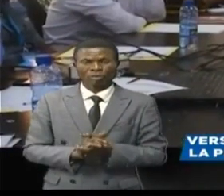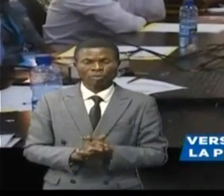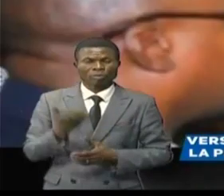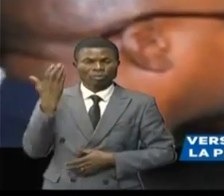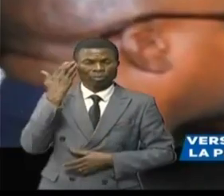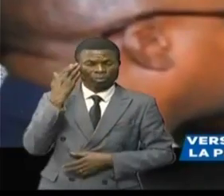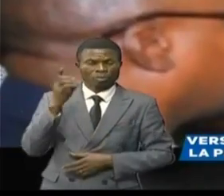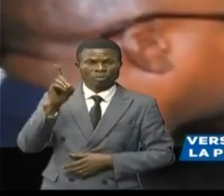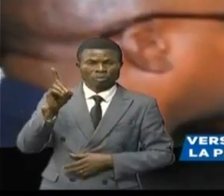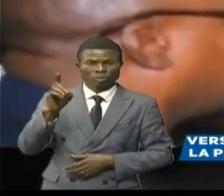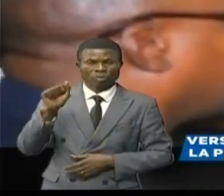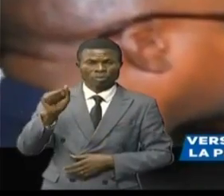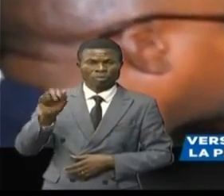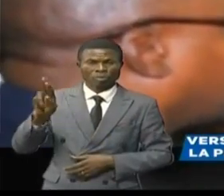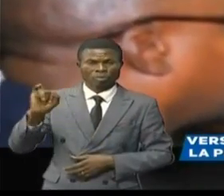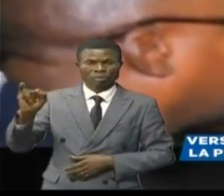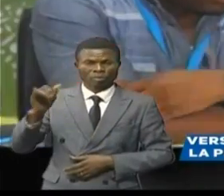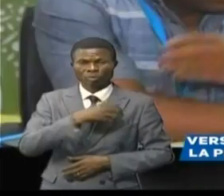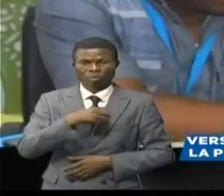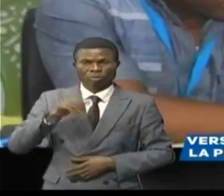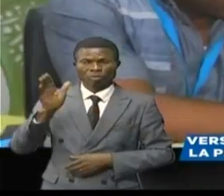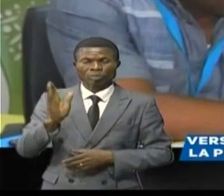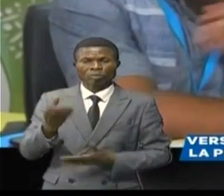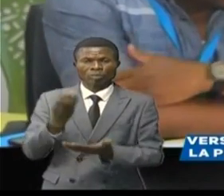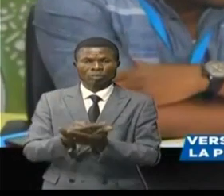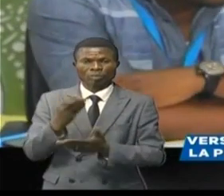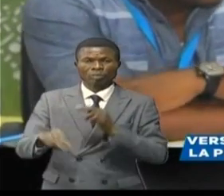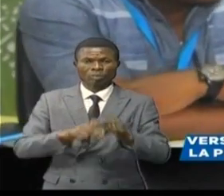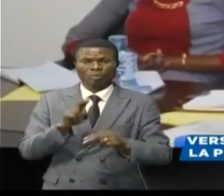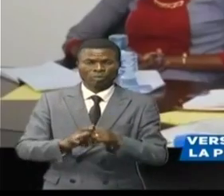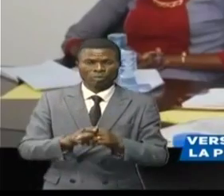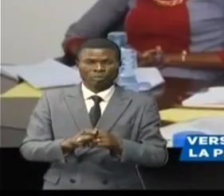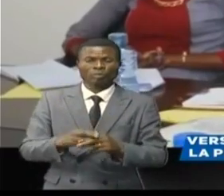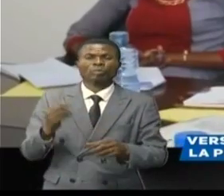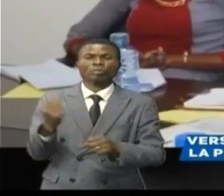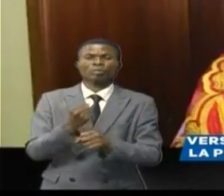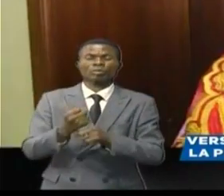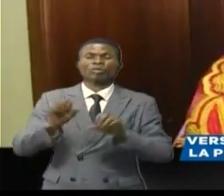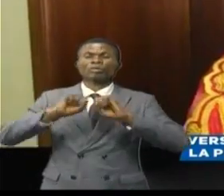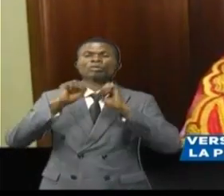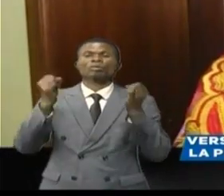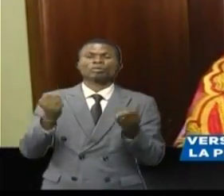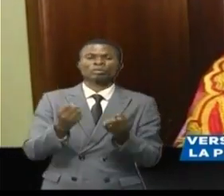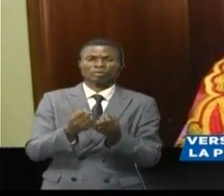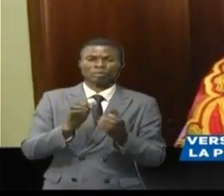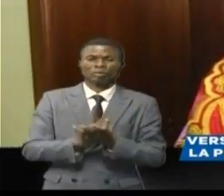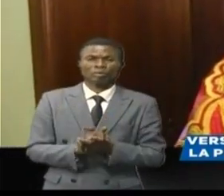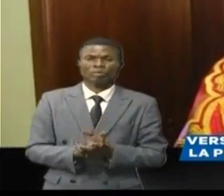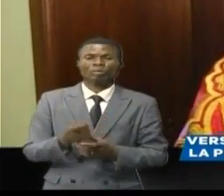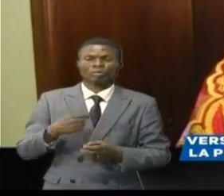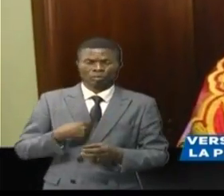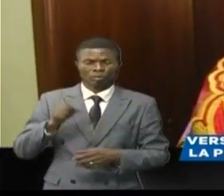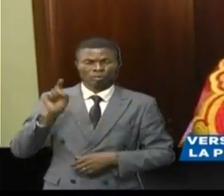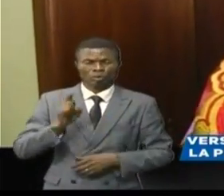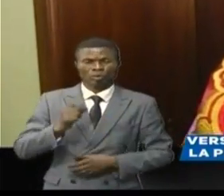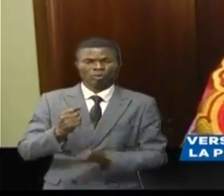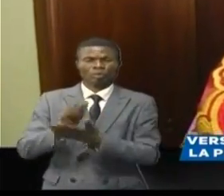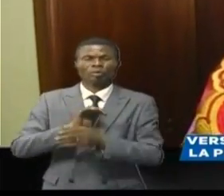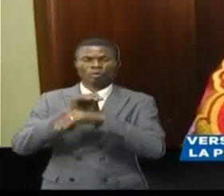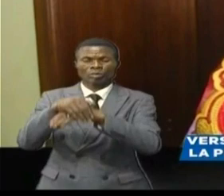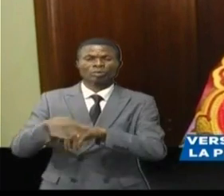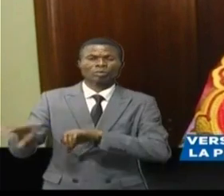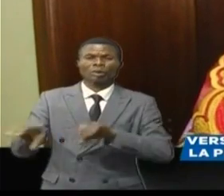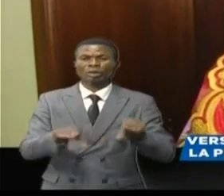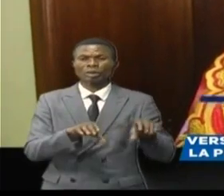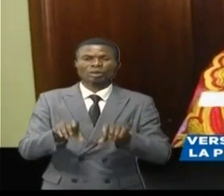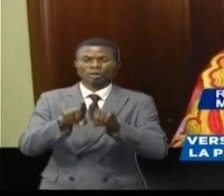Mirimo, directrice générale du Fonds national de promotion et des services sociaux. Je devais aussi faire participer les actions